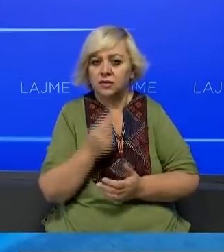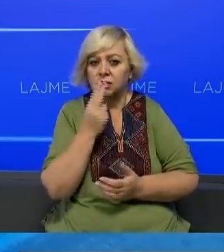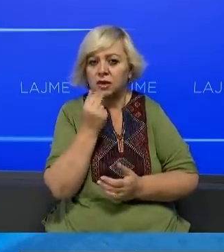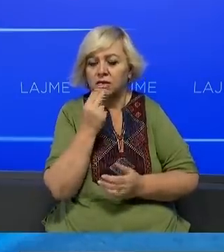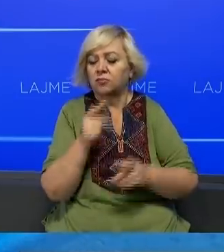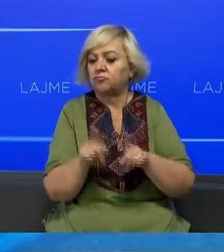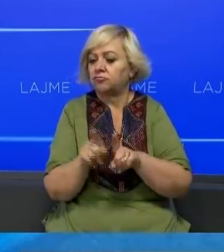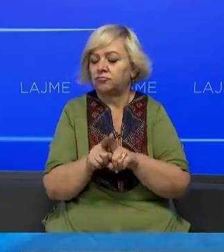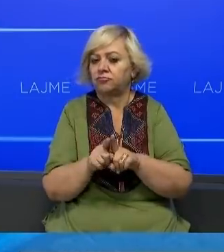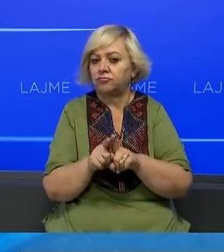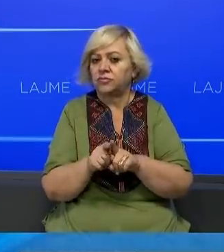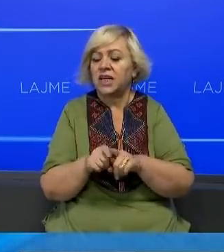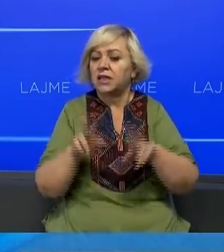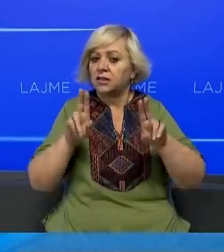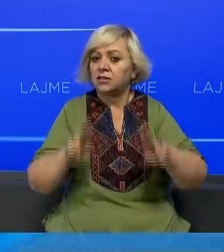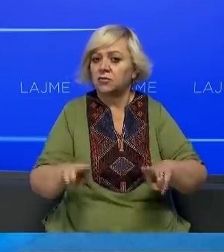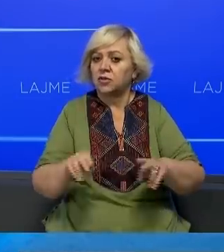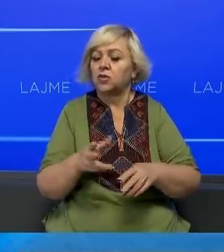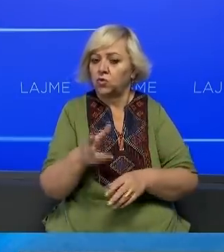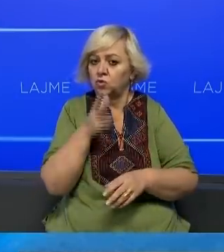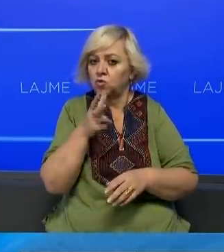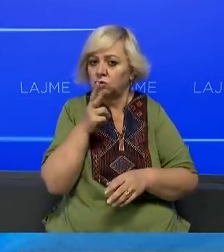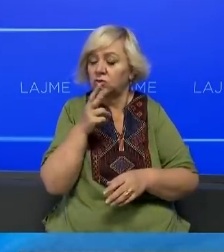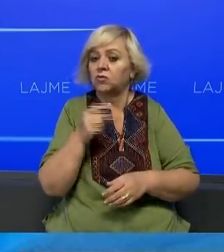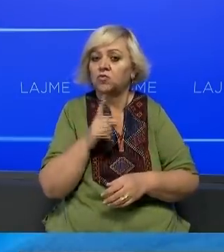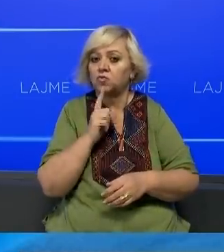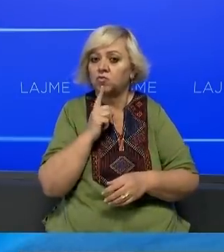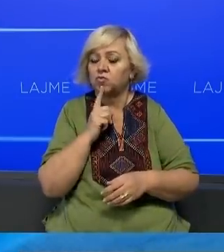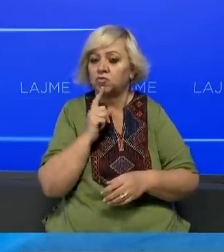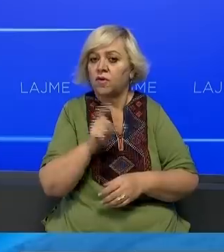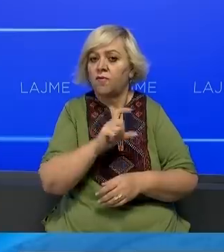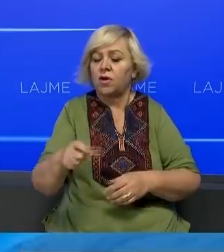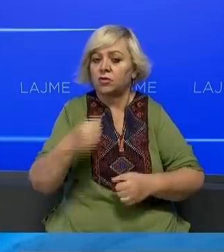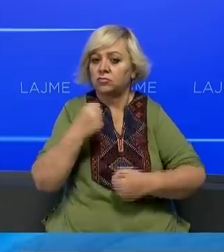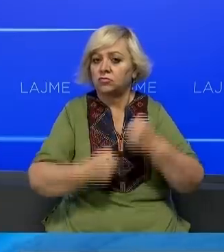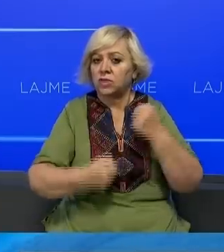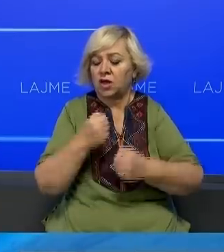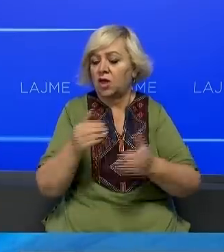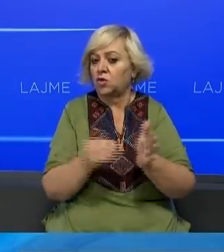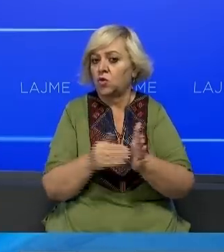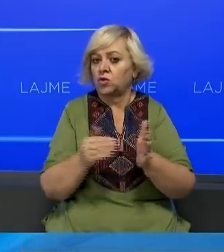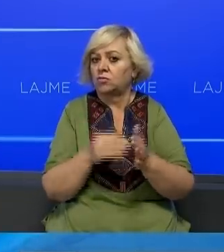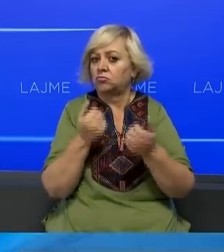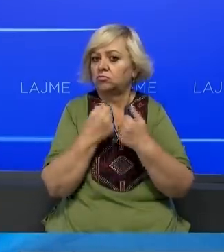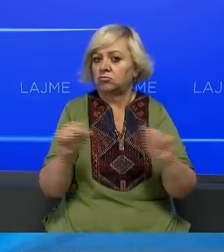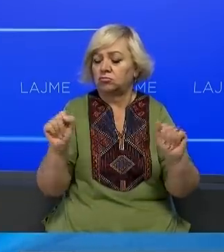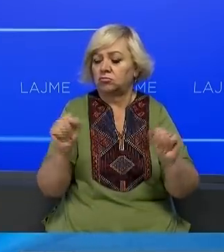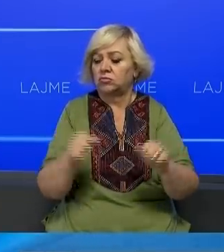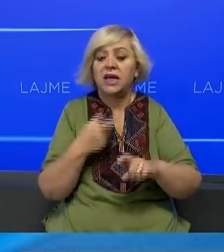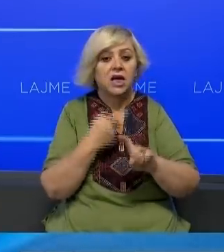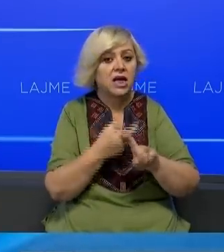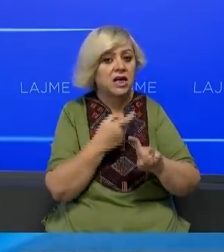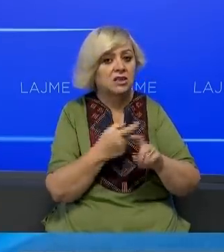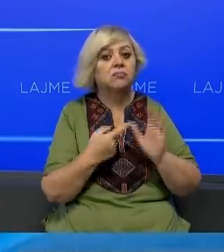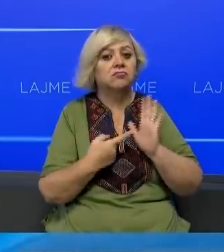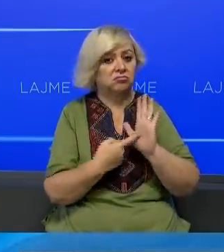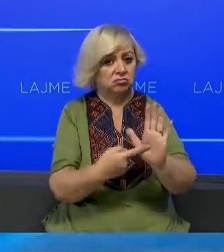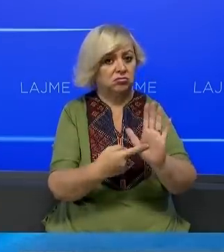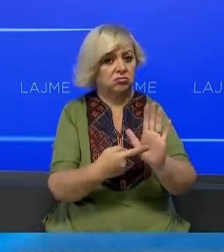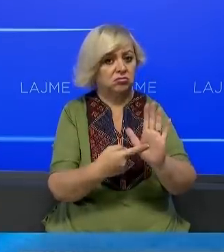ndërkombëtare duhet të merret me kryesit e krimeve të luftës që gjenden ende në liri. Eshtrat e gjetur, tha ai, janë argumenti